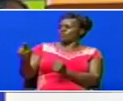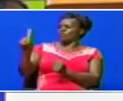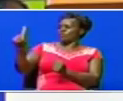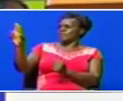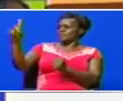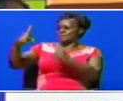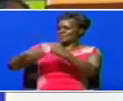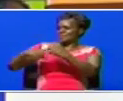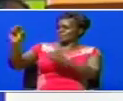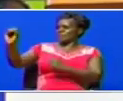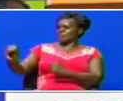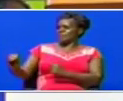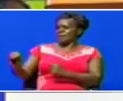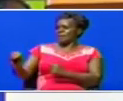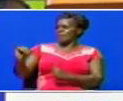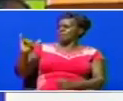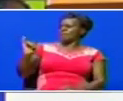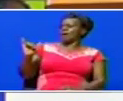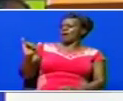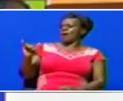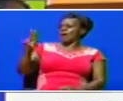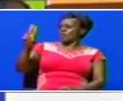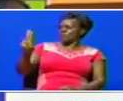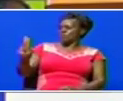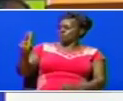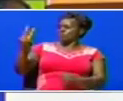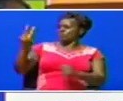0.16%. Japheth Nyaka, 265,